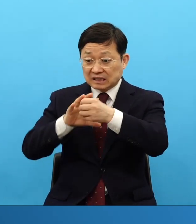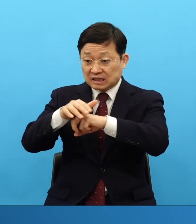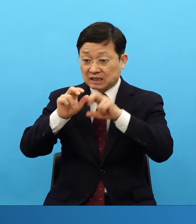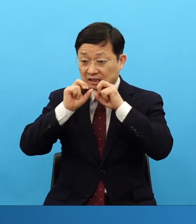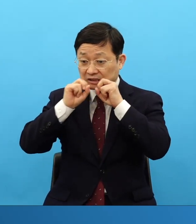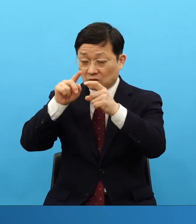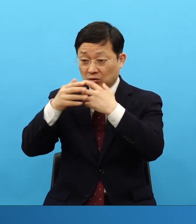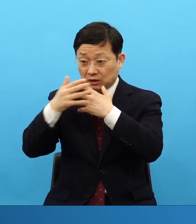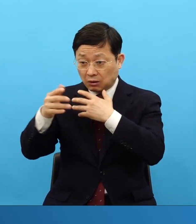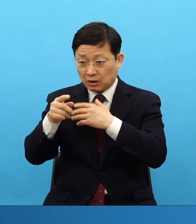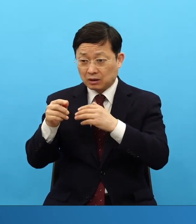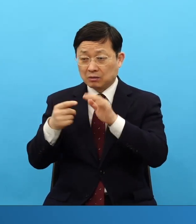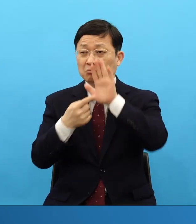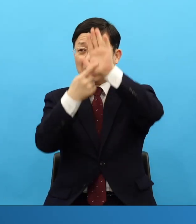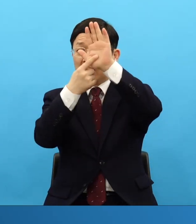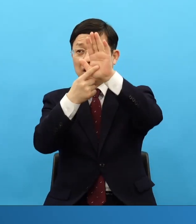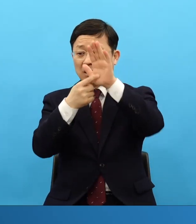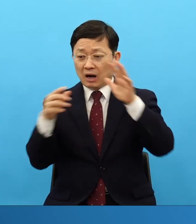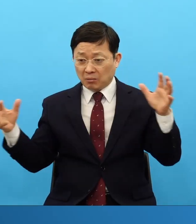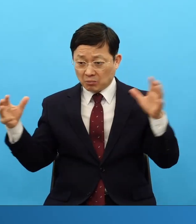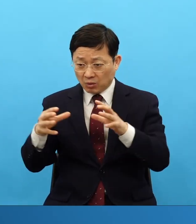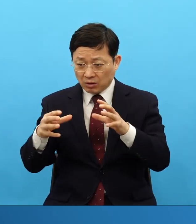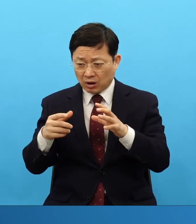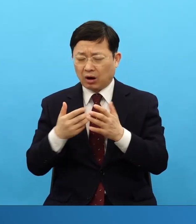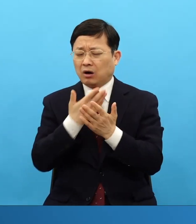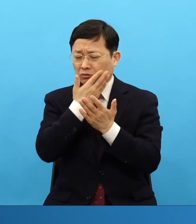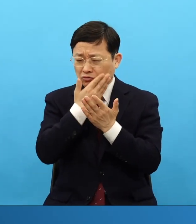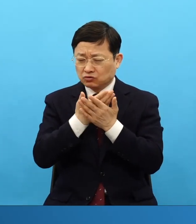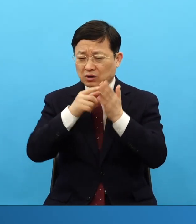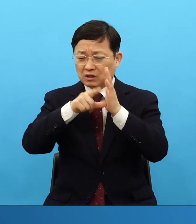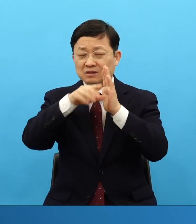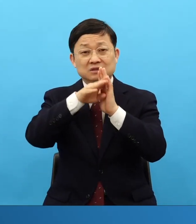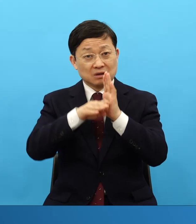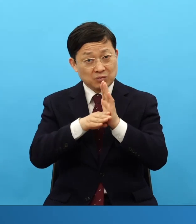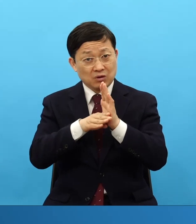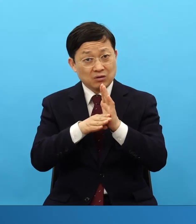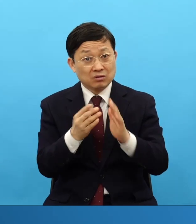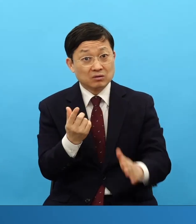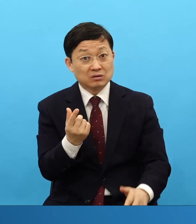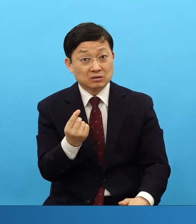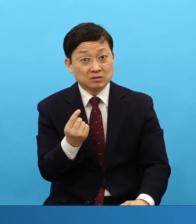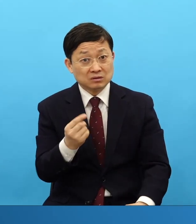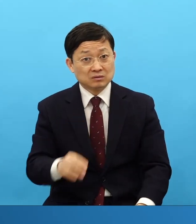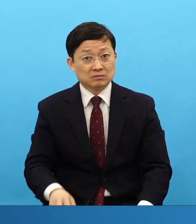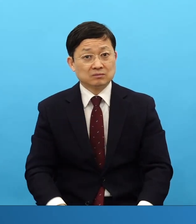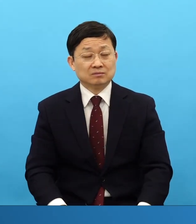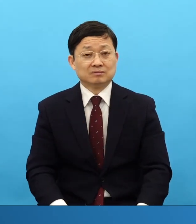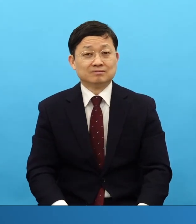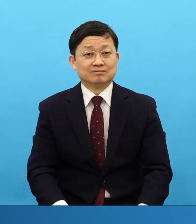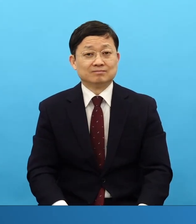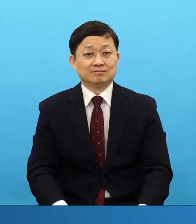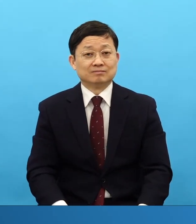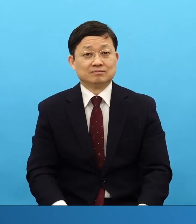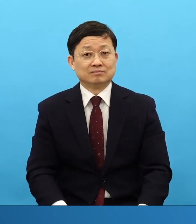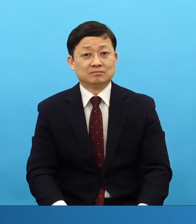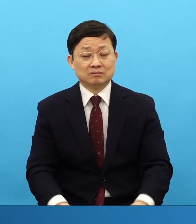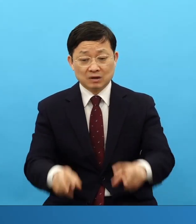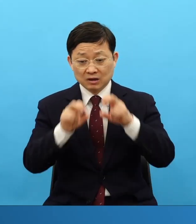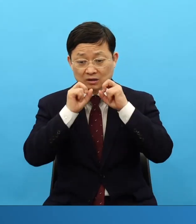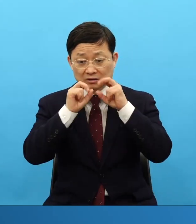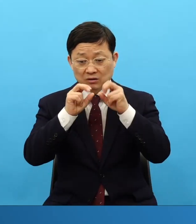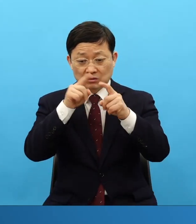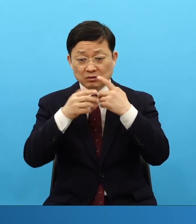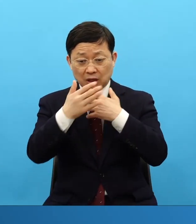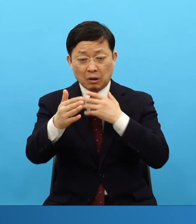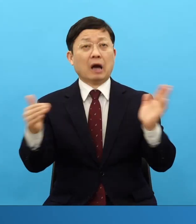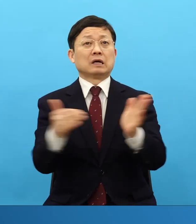언제 끝나는가 이런 생각하게 돼요. And then you'll think about when it starts and when it ends. 실컷 해봤자 여러분 막 끝나고 빨리 집에 가야지 이 생각하게